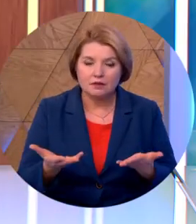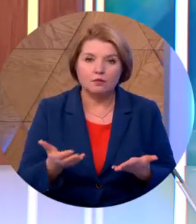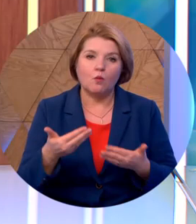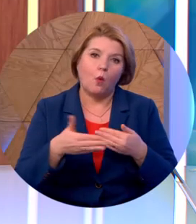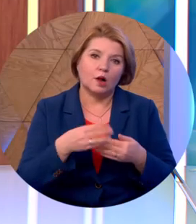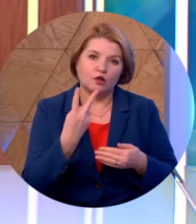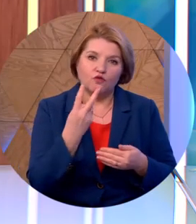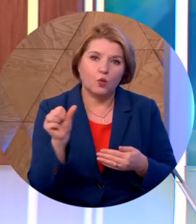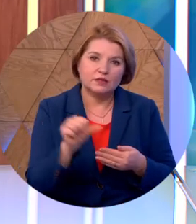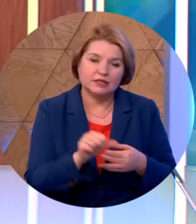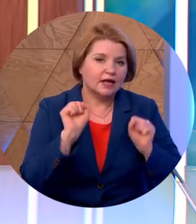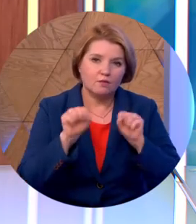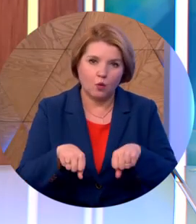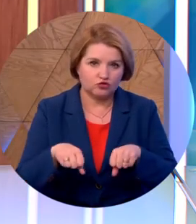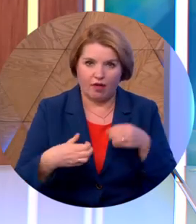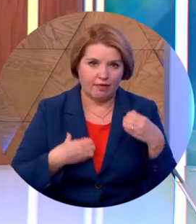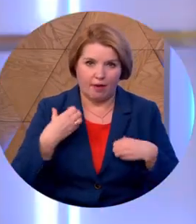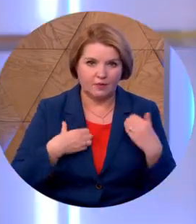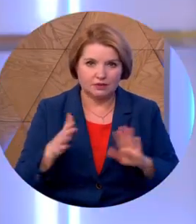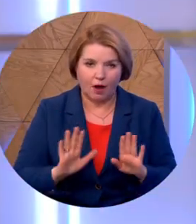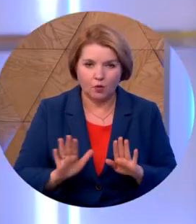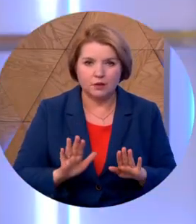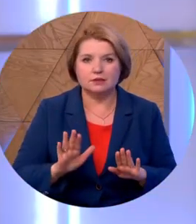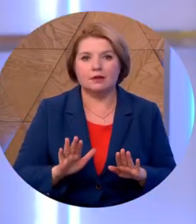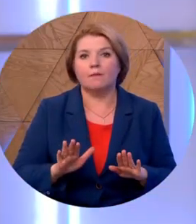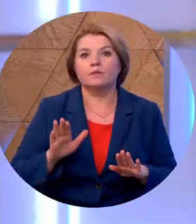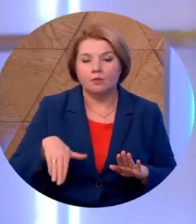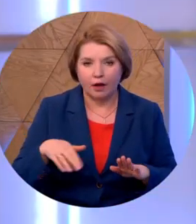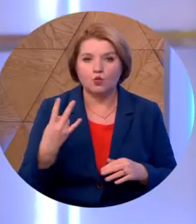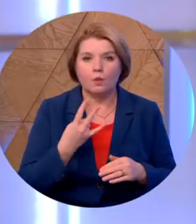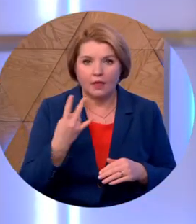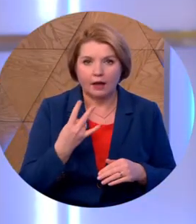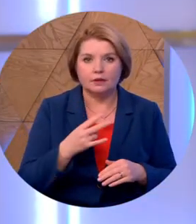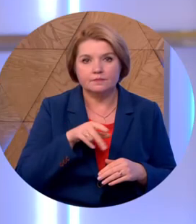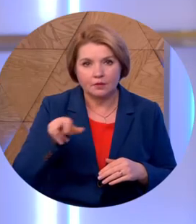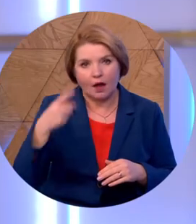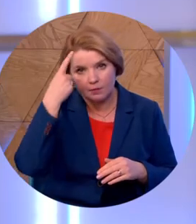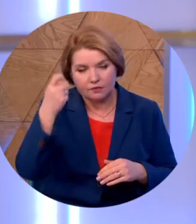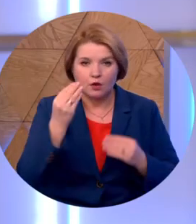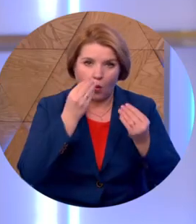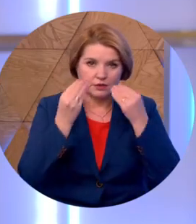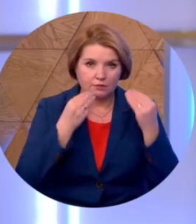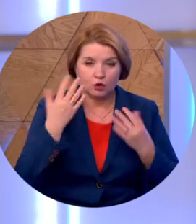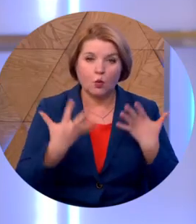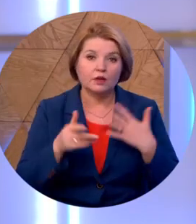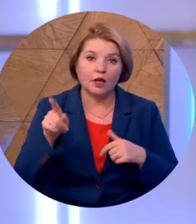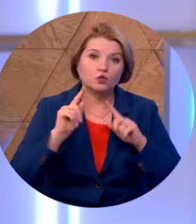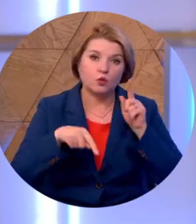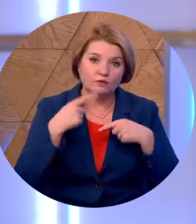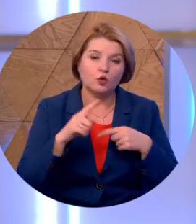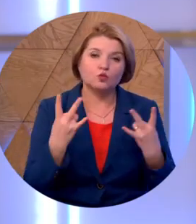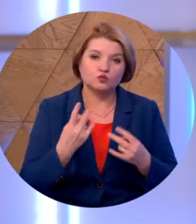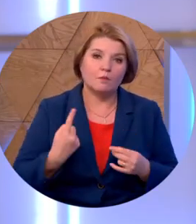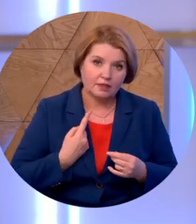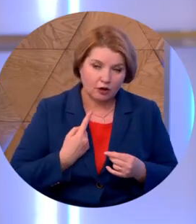дву недель точно можно подождать потом нужно обязательно Ну естественно надо предупредить об этом косметолога если косметолог говорит что нужно подождать